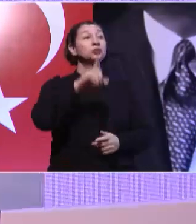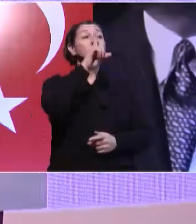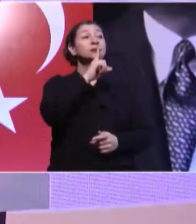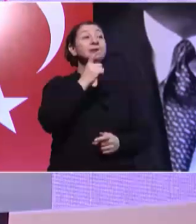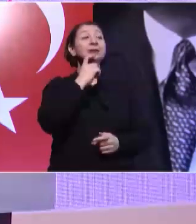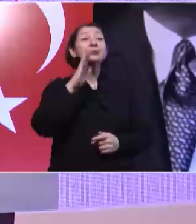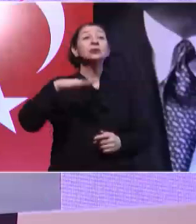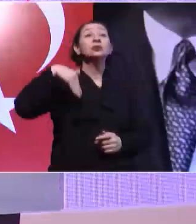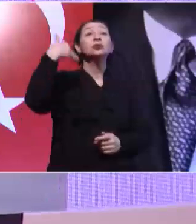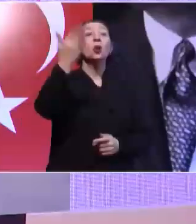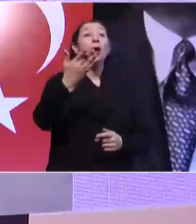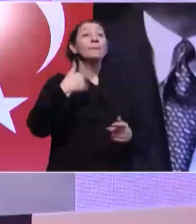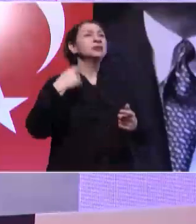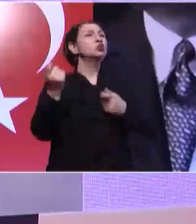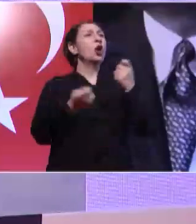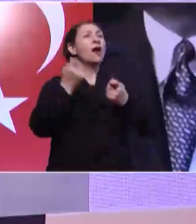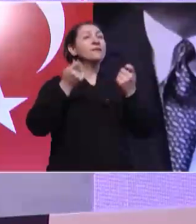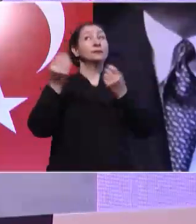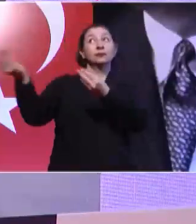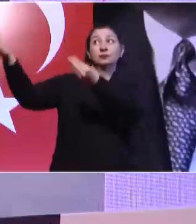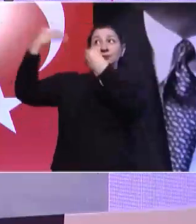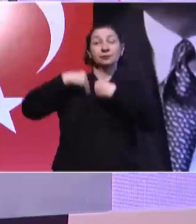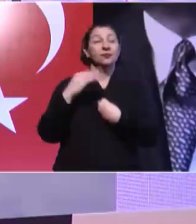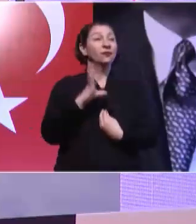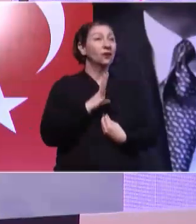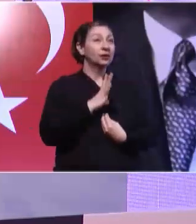100 yıl sonra bize düşen bir görev var.